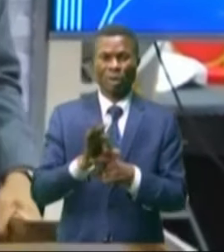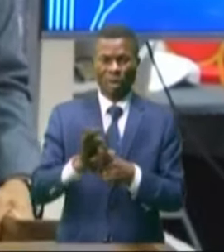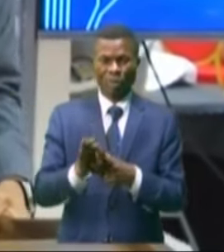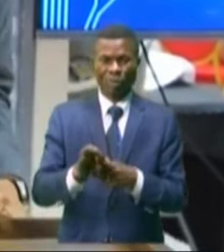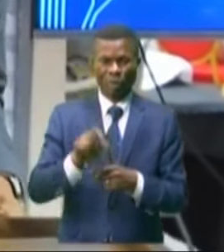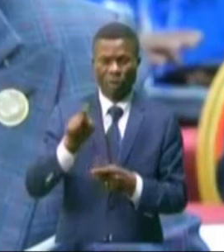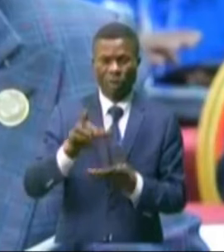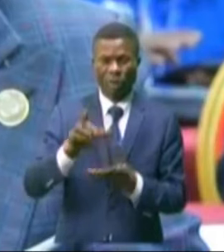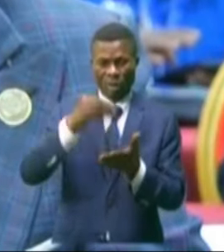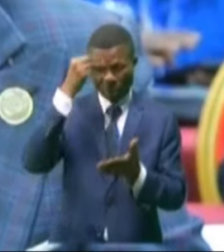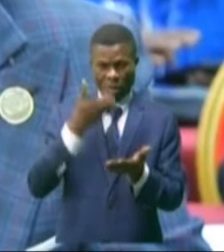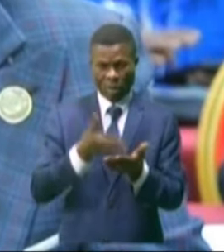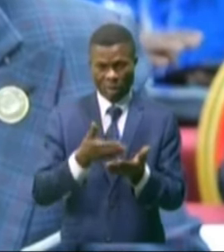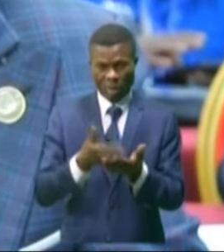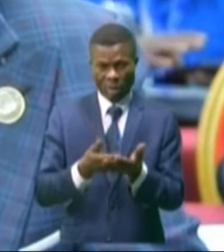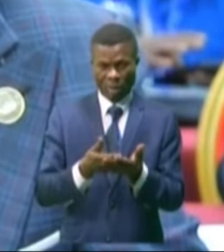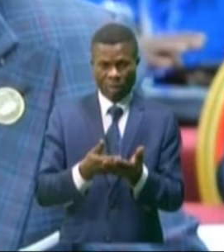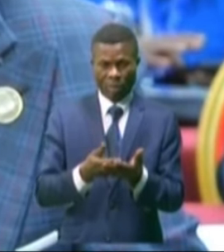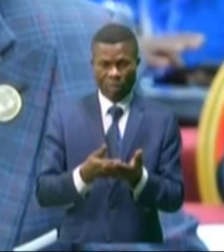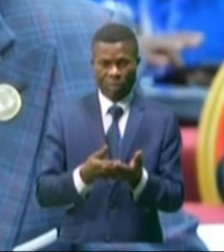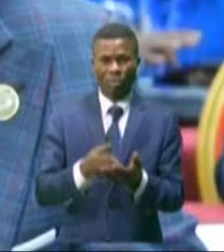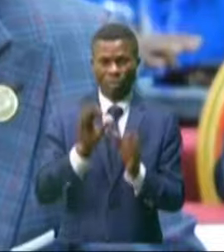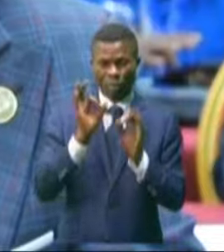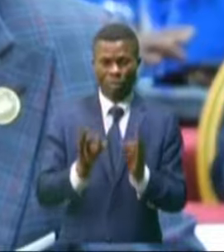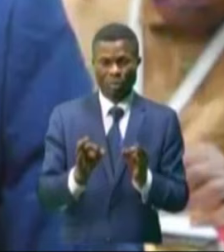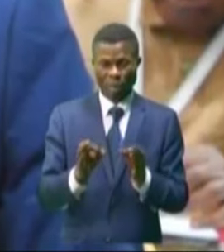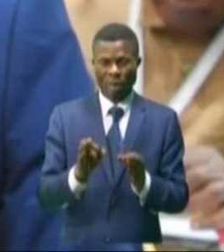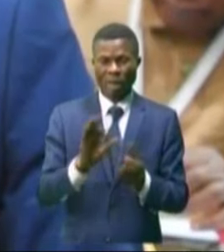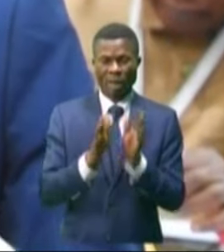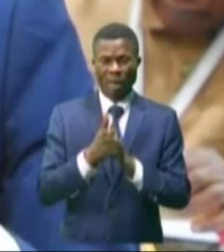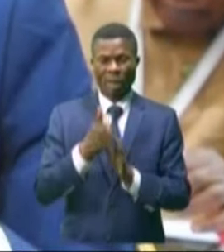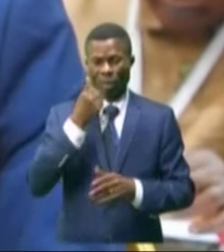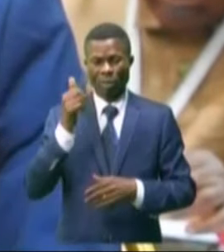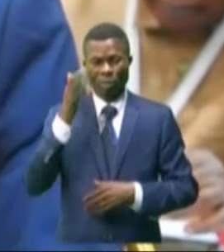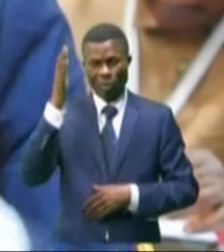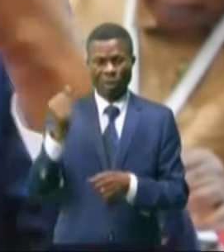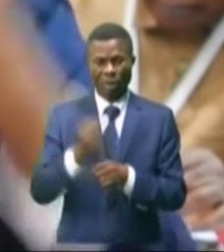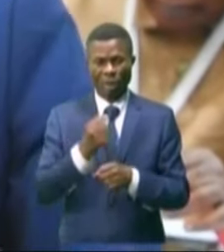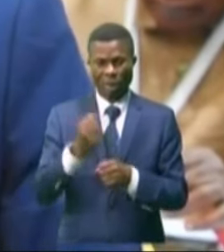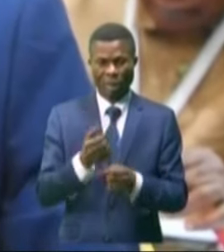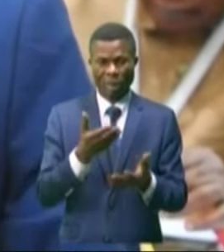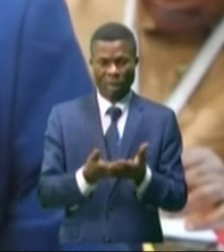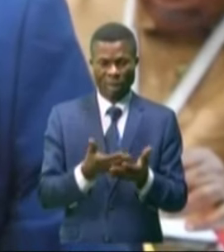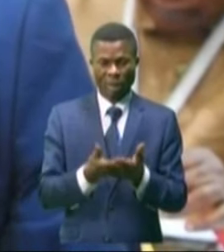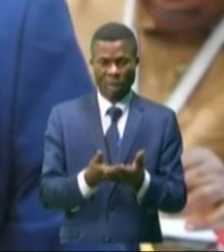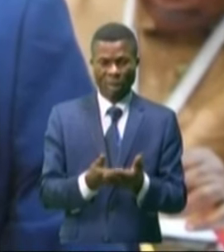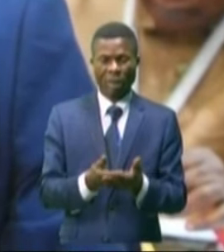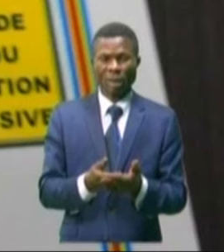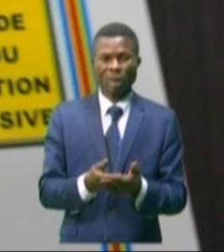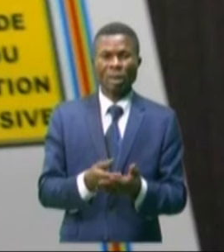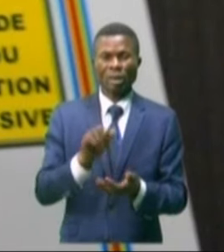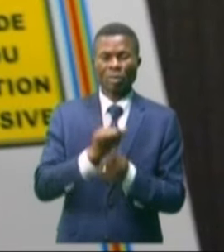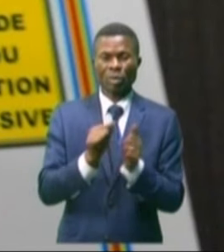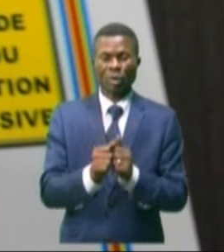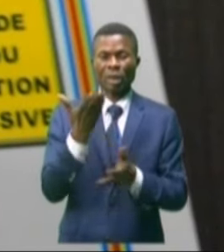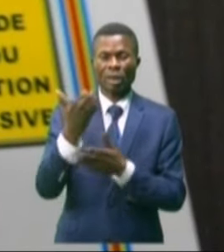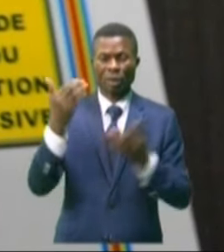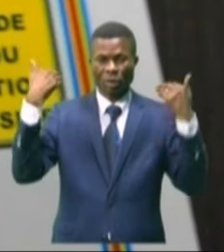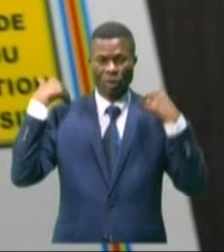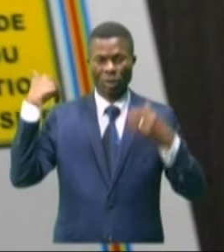ont également pris connaissance de leurs obligations au regard de la loi anti-blanchiment promulguée par le chef de l'État